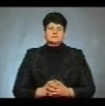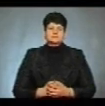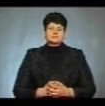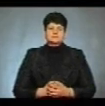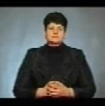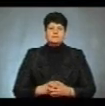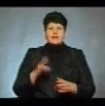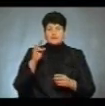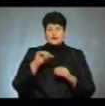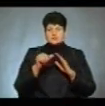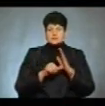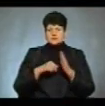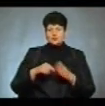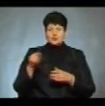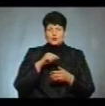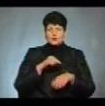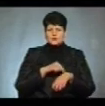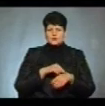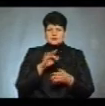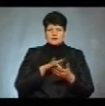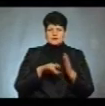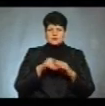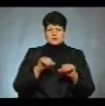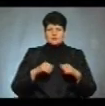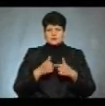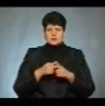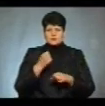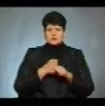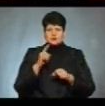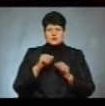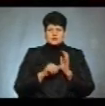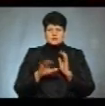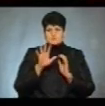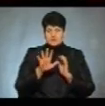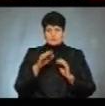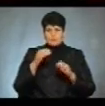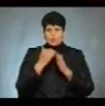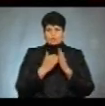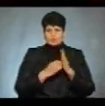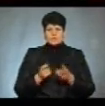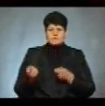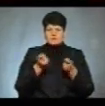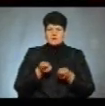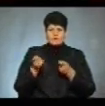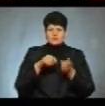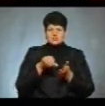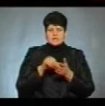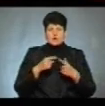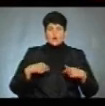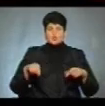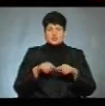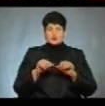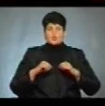На 16-ту годину Центральна виборча комісія опрацювала 165 протоколів із мокрими печатками, які привозять члени окружних